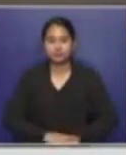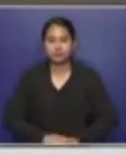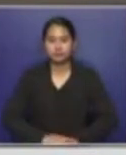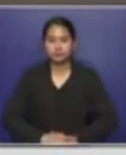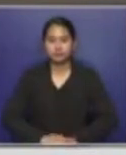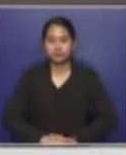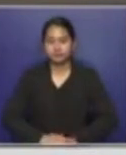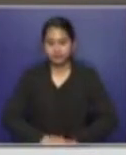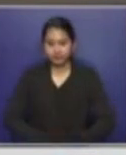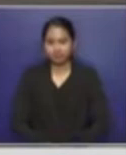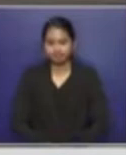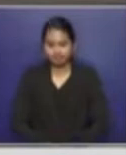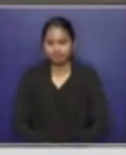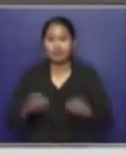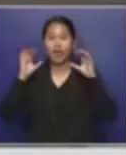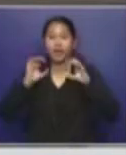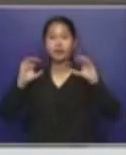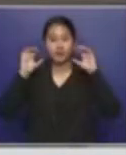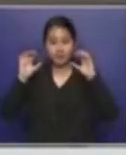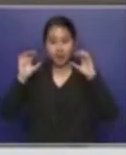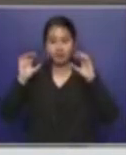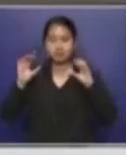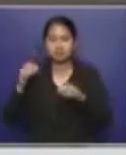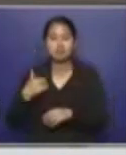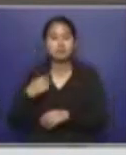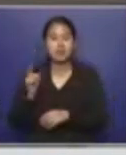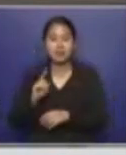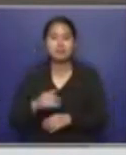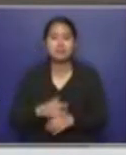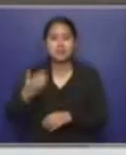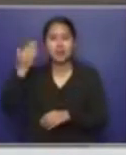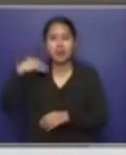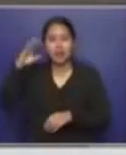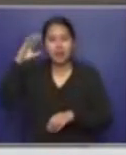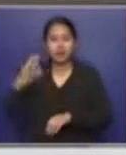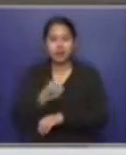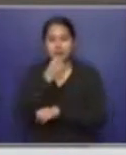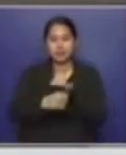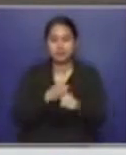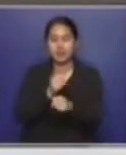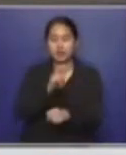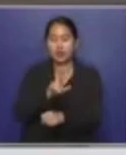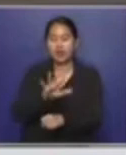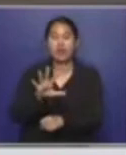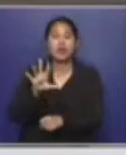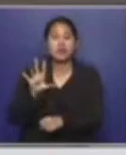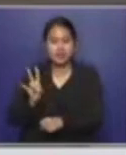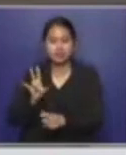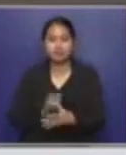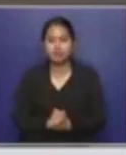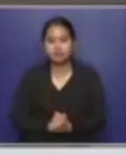จากรัฐบาลนะครับที่มีผลพวงจากการรัฐประหารตั้งแต่ปี2557จะเห็น